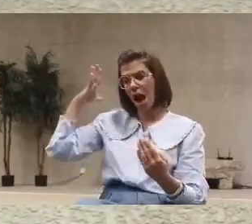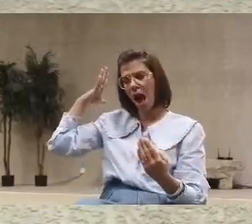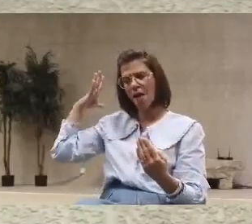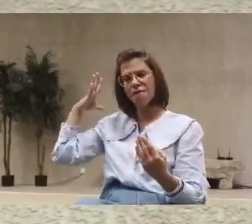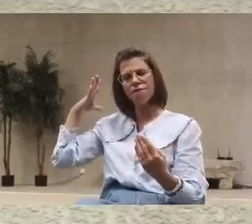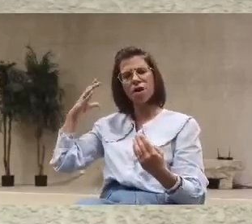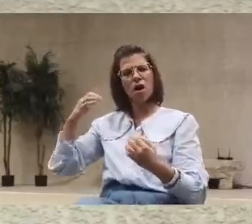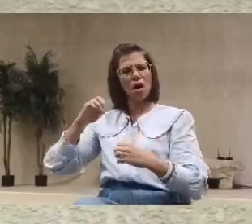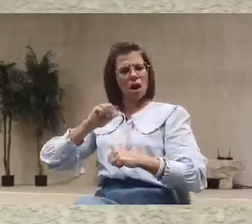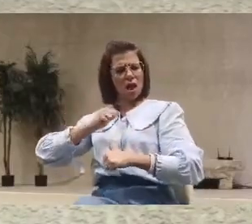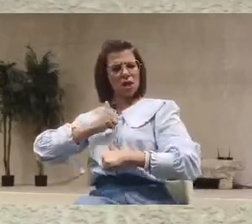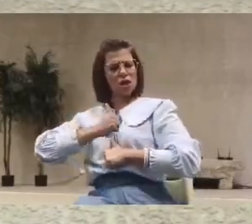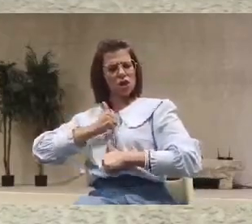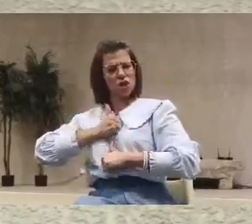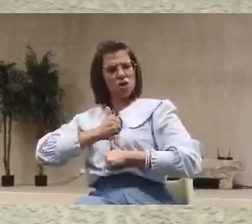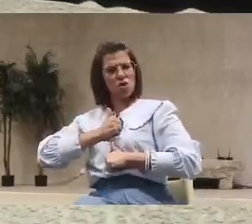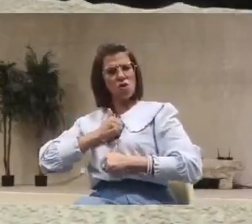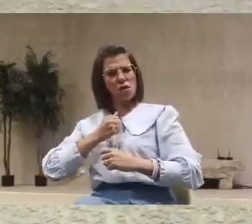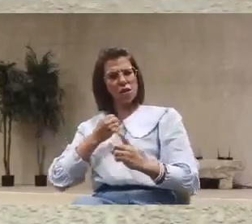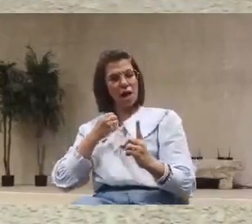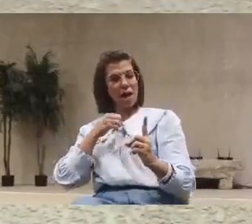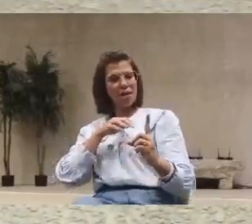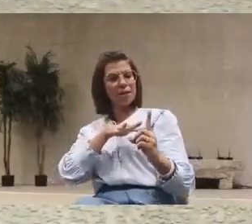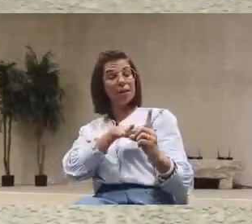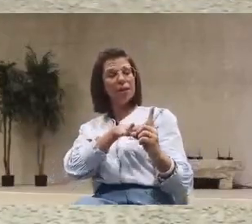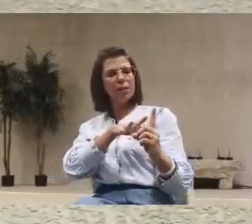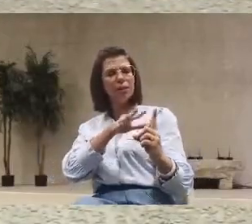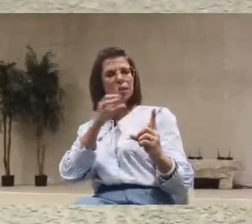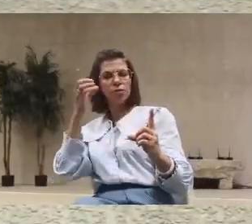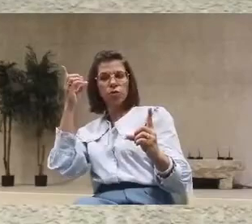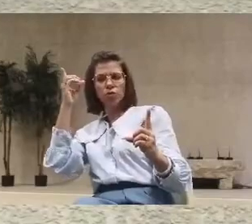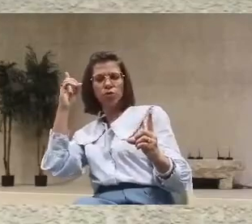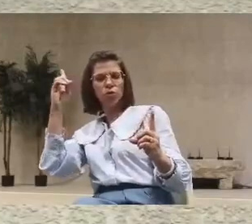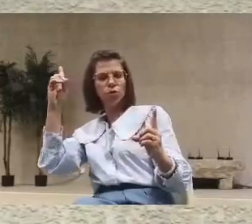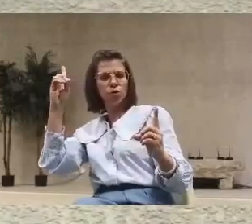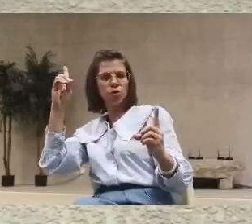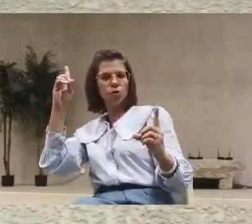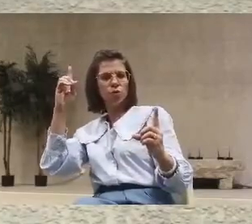les a reprochés vous avez rempli Jérusalem de cet enseignement de Jésus